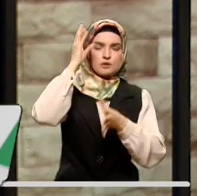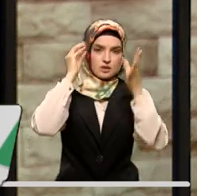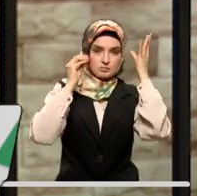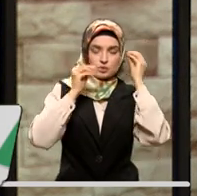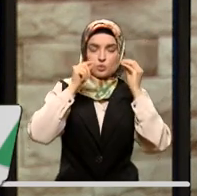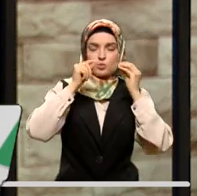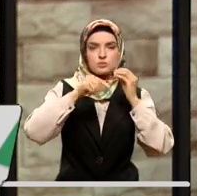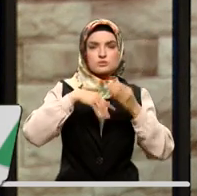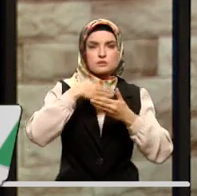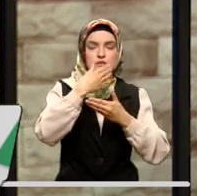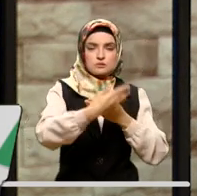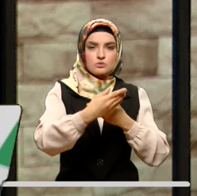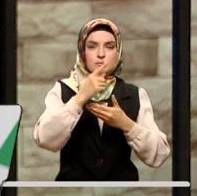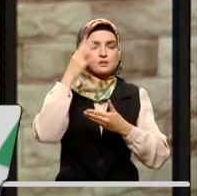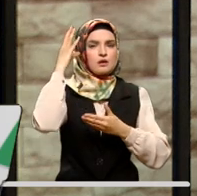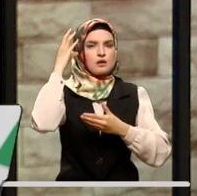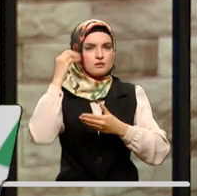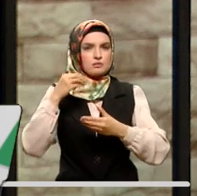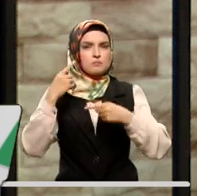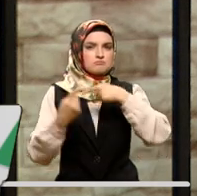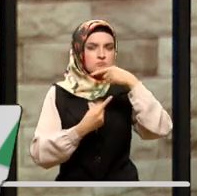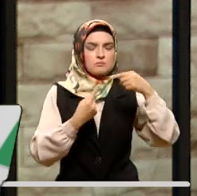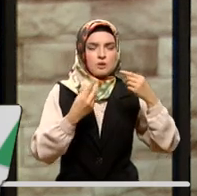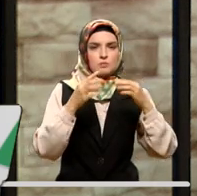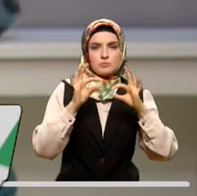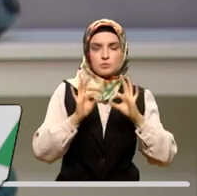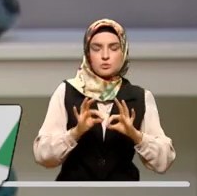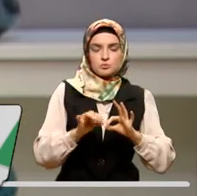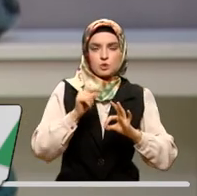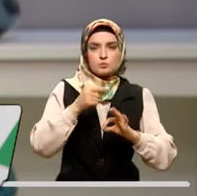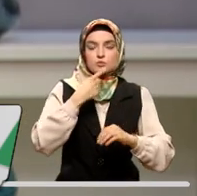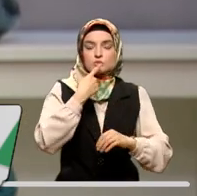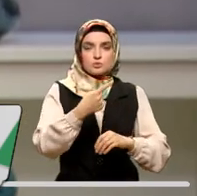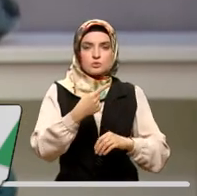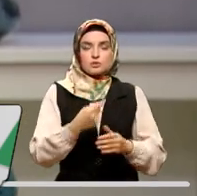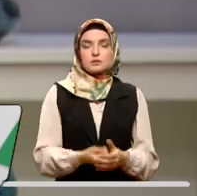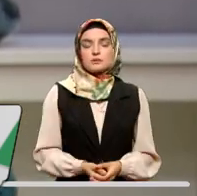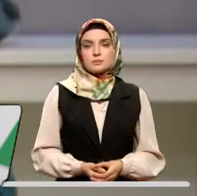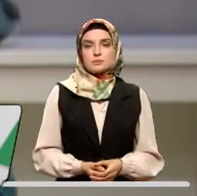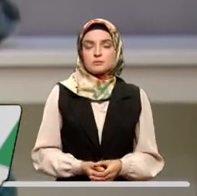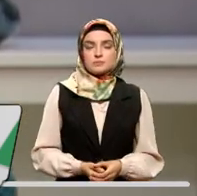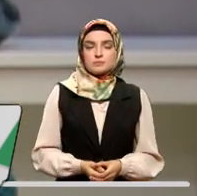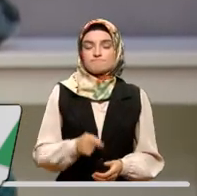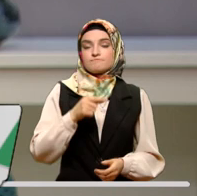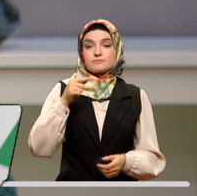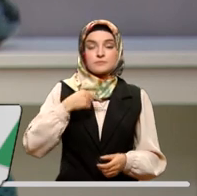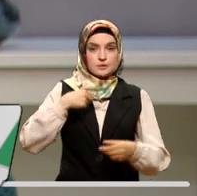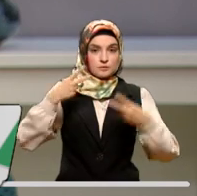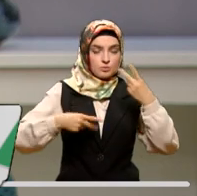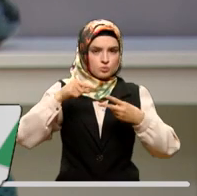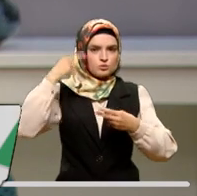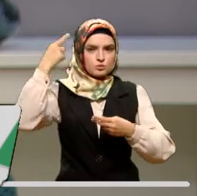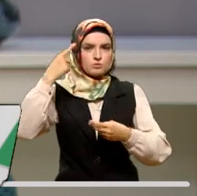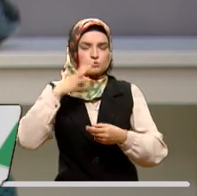Ve o ezberlediklerine bir anlam yüklemeye başlıyoruz biz. Peki işte, hocam o zaman bu söylediğinizden şu mu çıkıyor? Biz bazen şöyle yaklaşabiliyoruz. Ben şu an